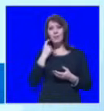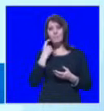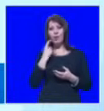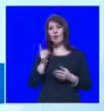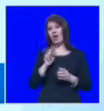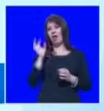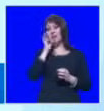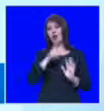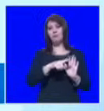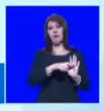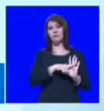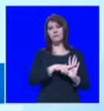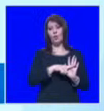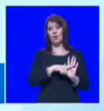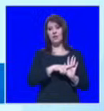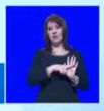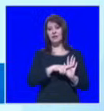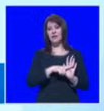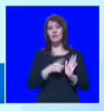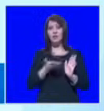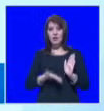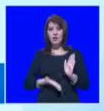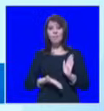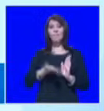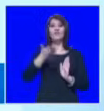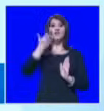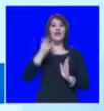или рязко повишение на инфлацията, така както